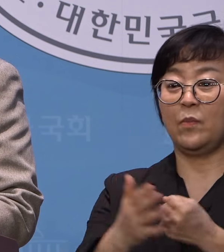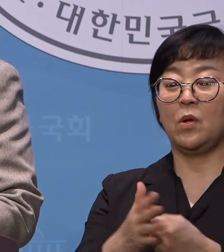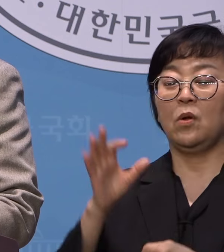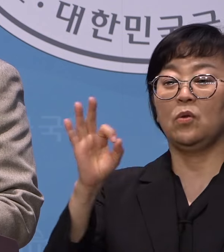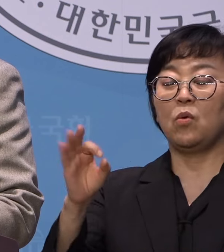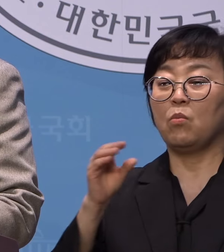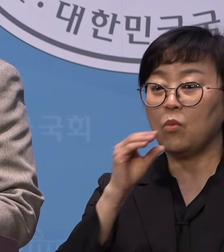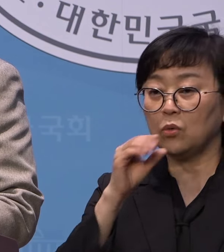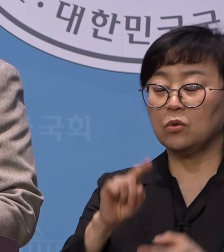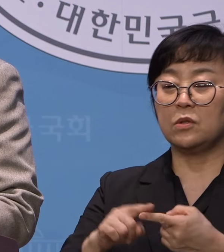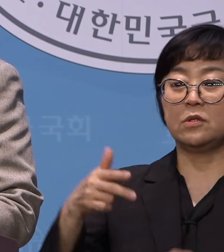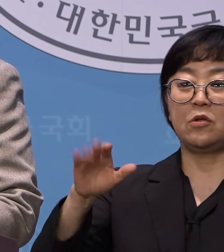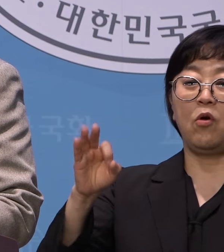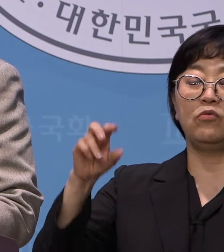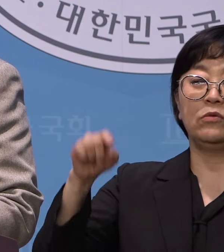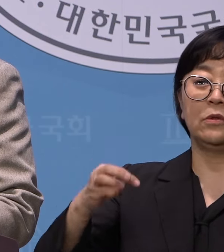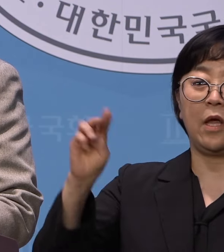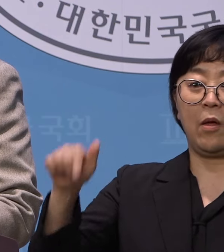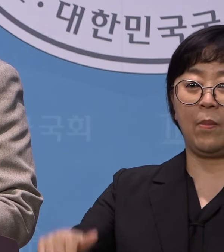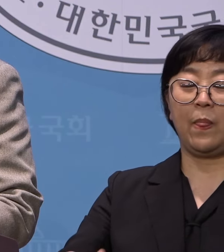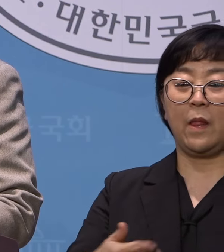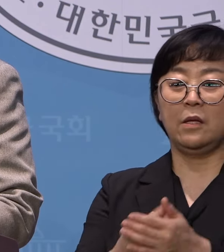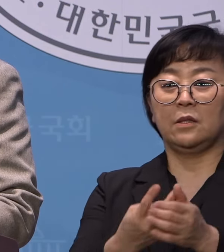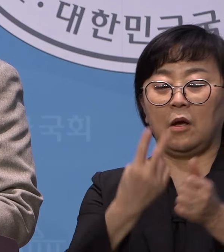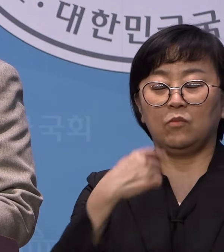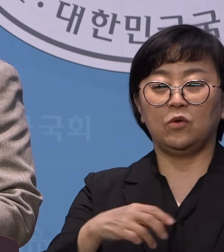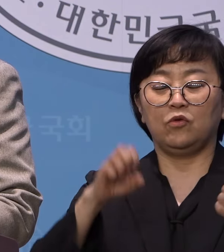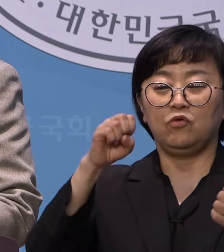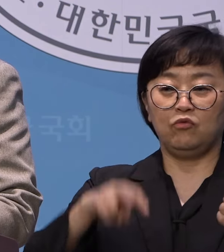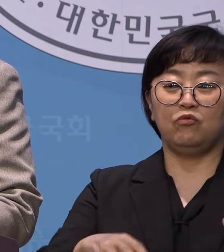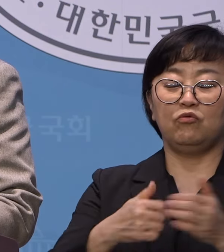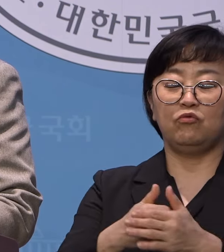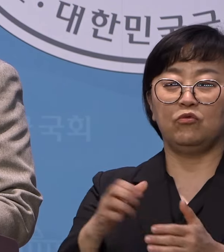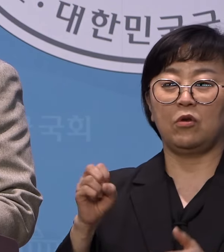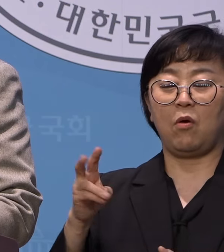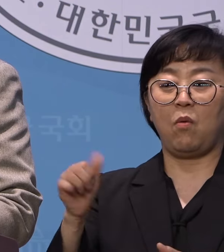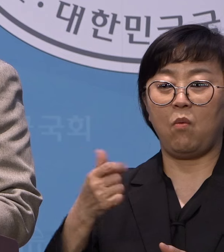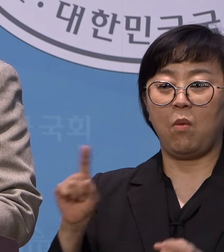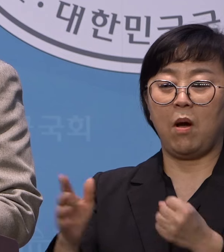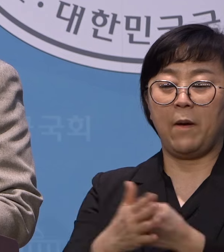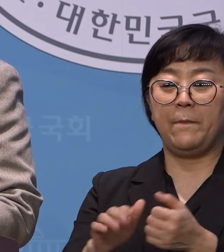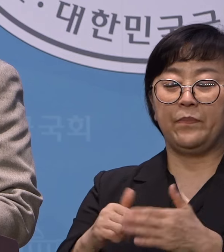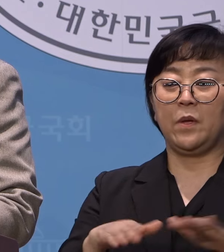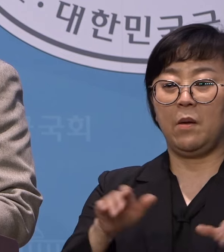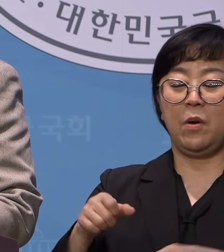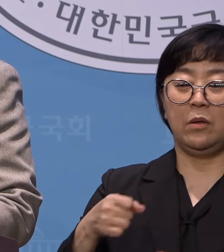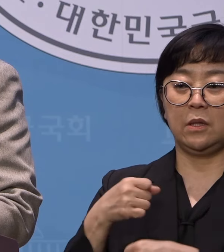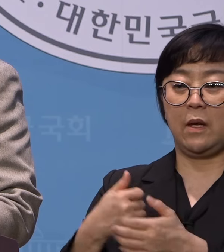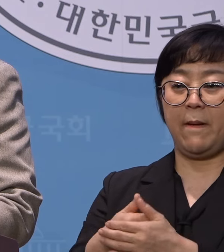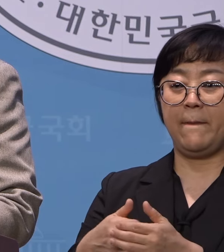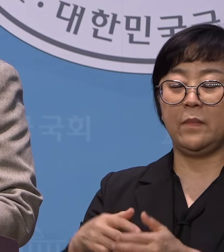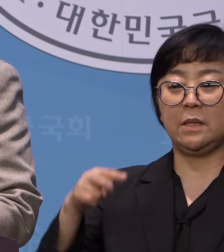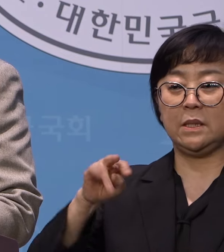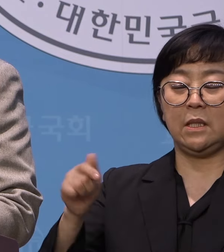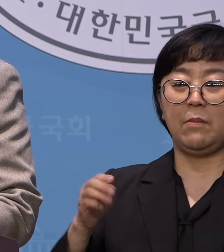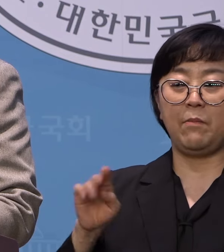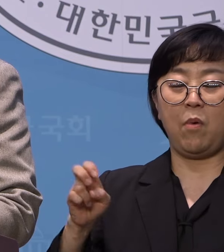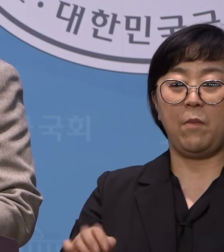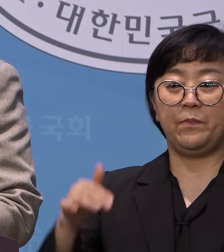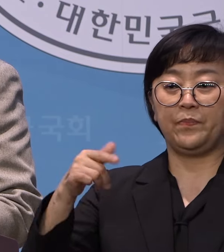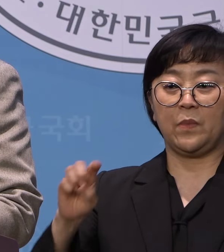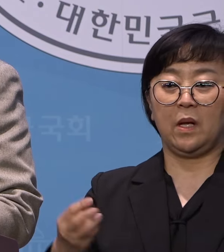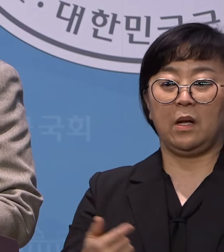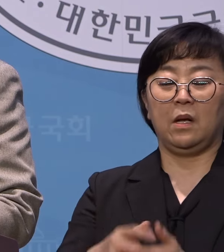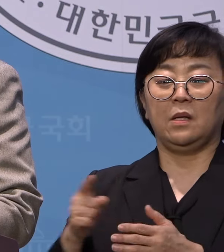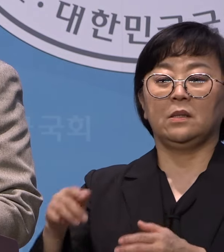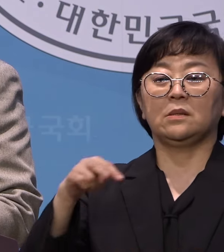돈봉투 정호택, 탄핵 부정 유영하 도태우, 해병대원 수사외압 신범철, 이토